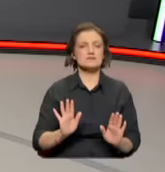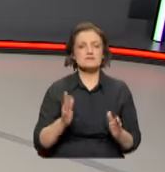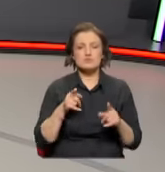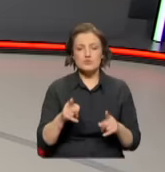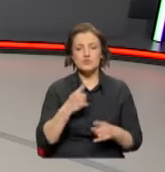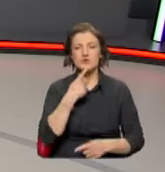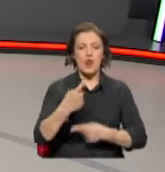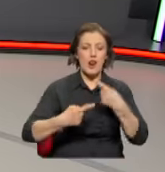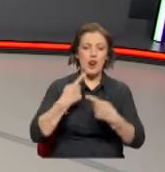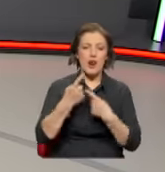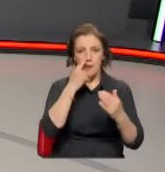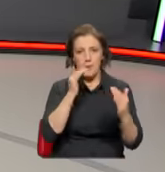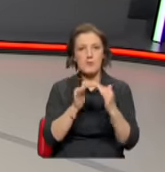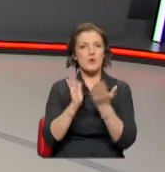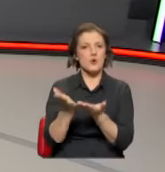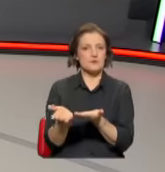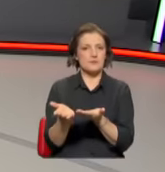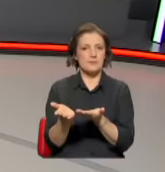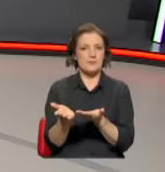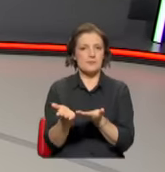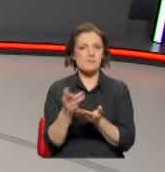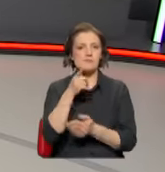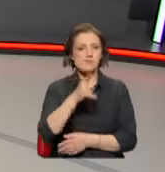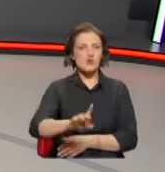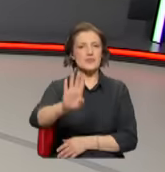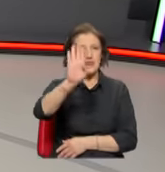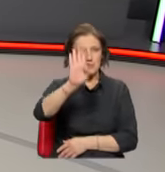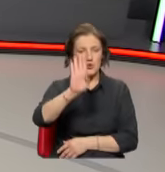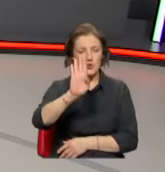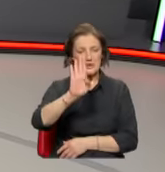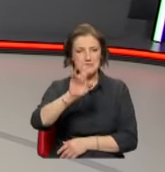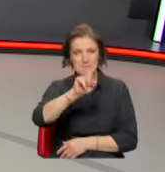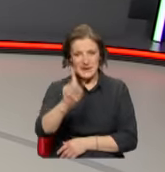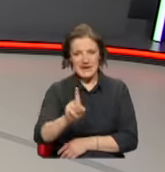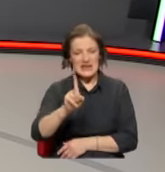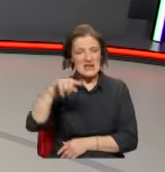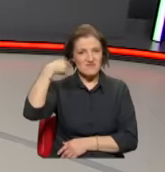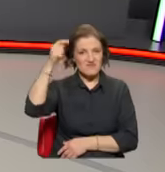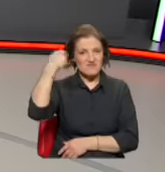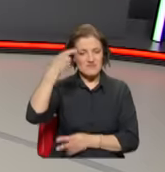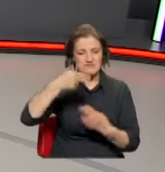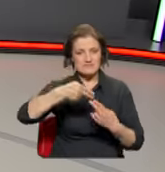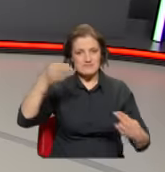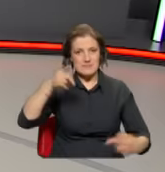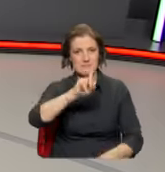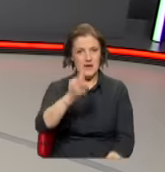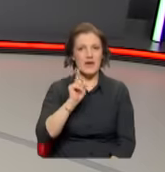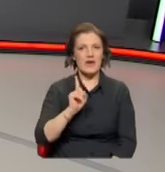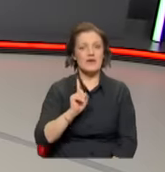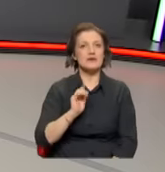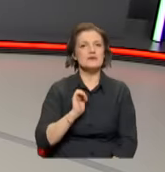Pek bu söylenenlere uymuyor. Bu demokrasi mi, dizi film repliği mi? Biz bitti demeden